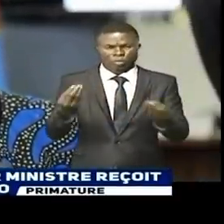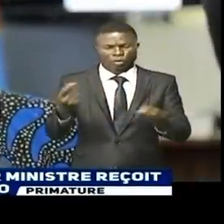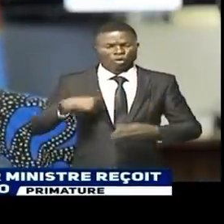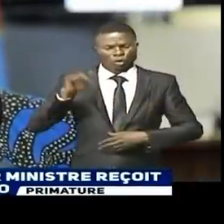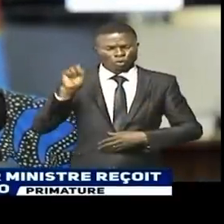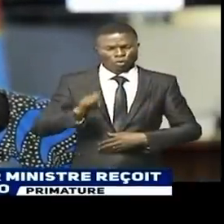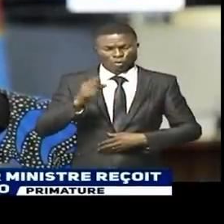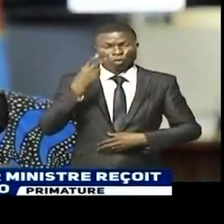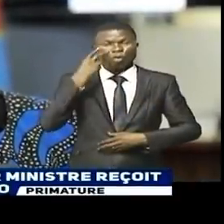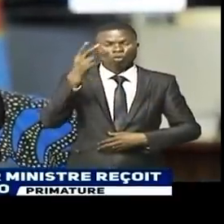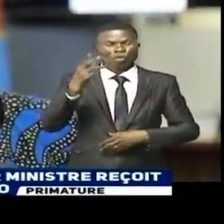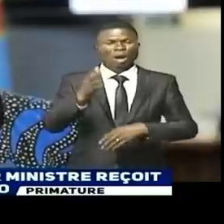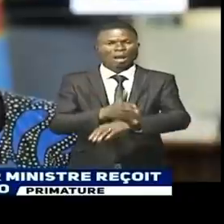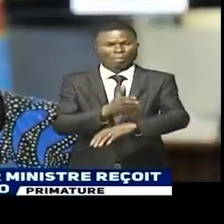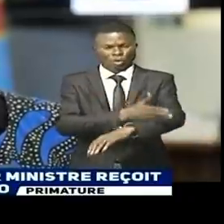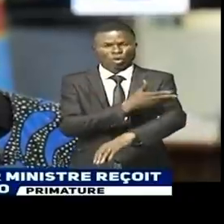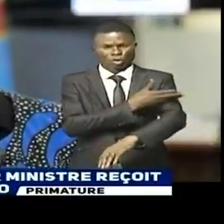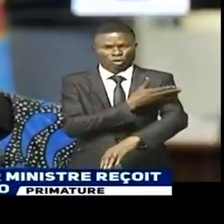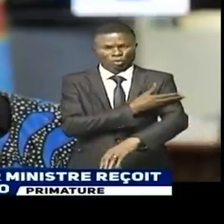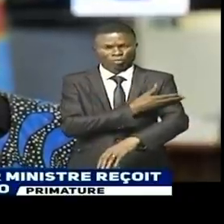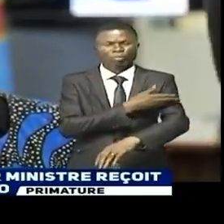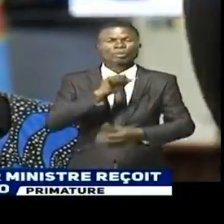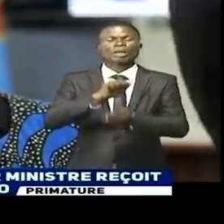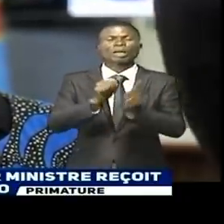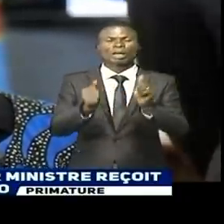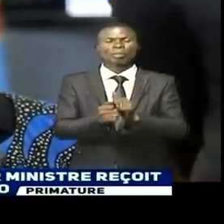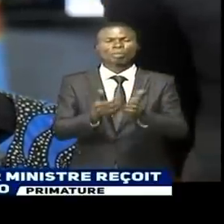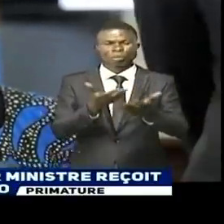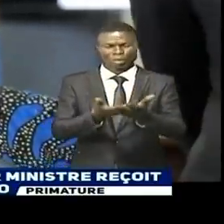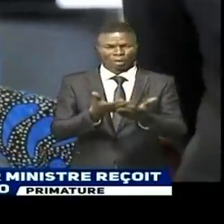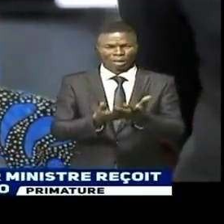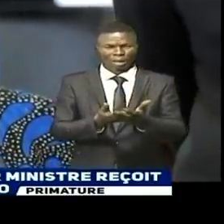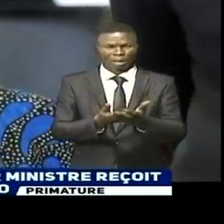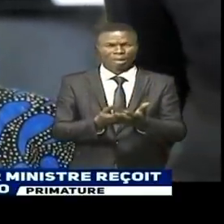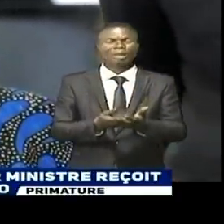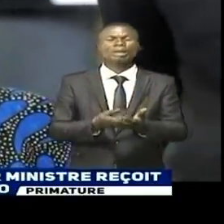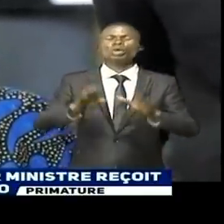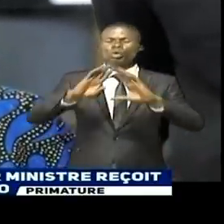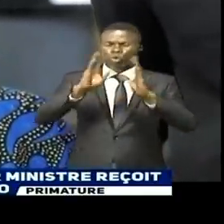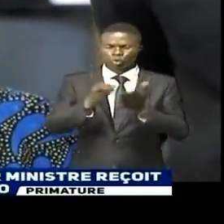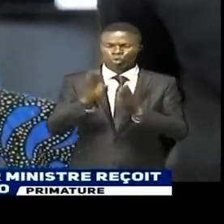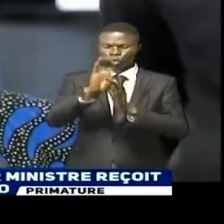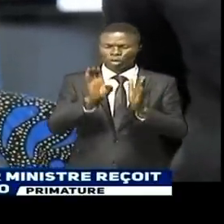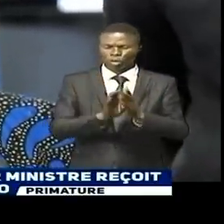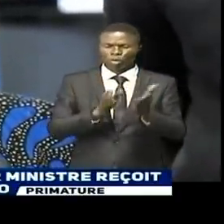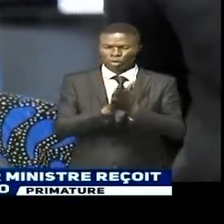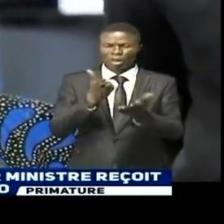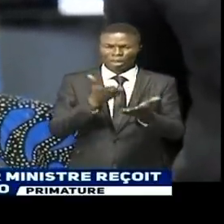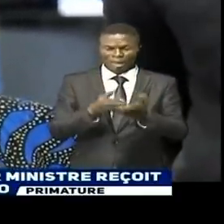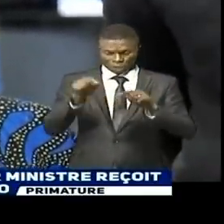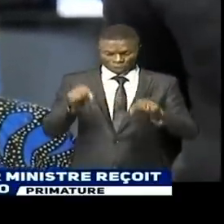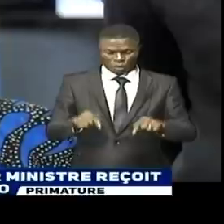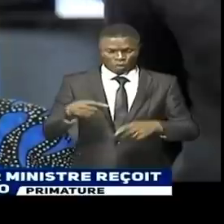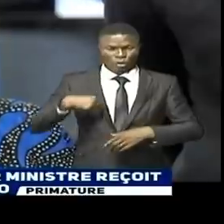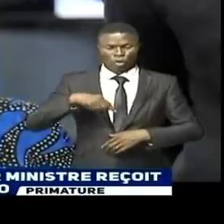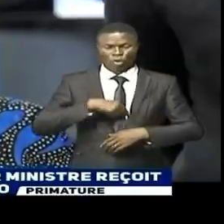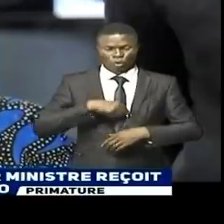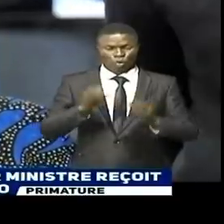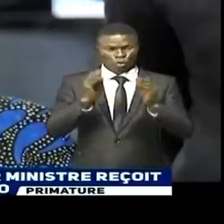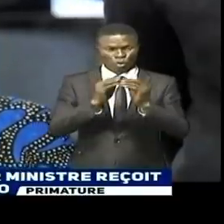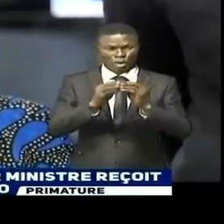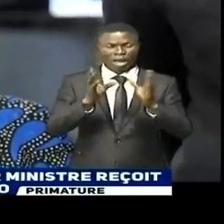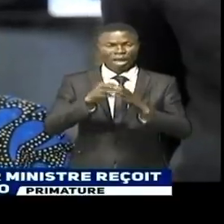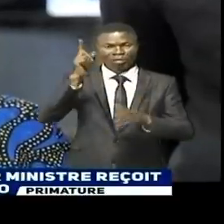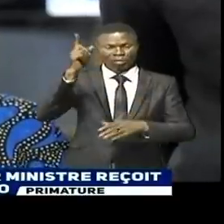voir évoluer les situations sur lesquelles les plans de transition insiste aujourd'hui nous étions là avec le